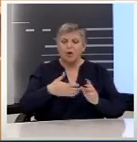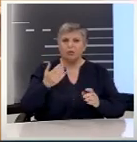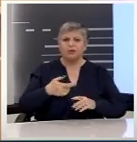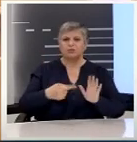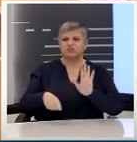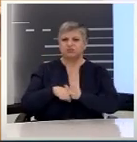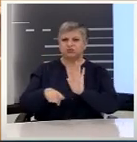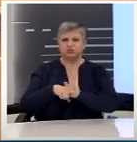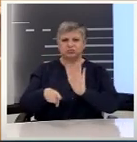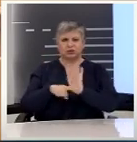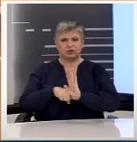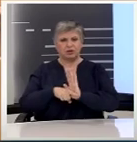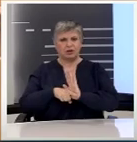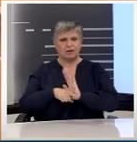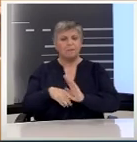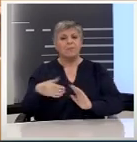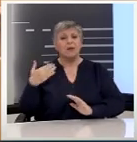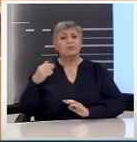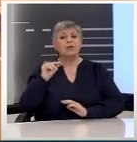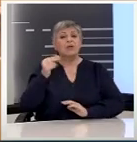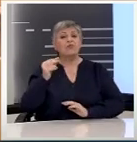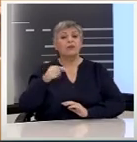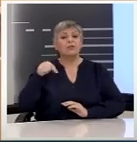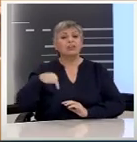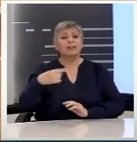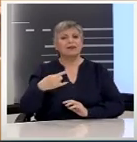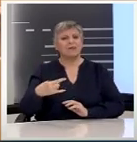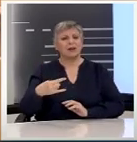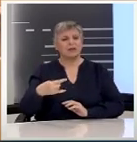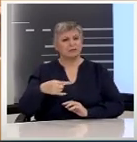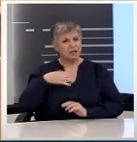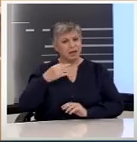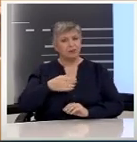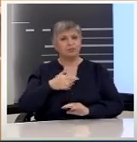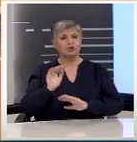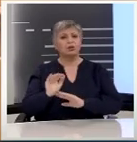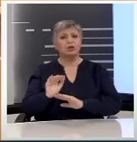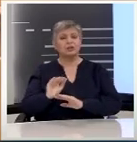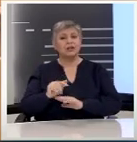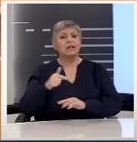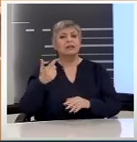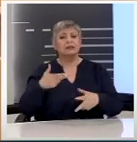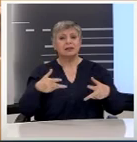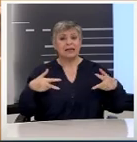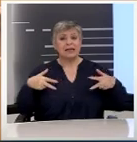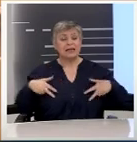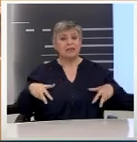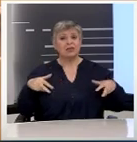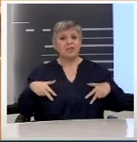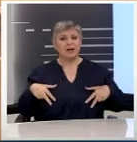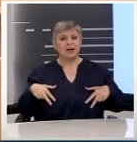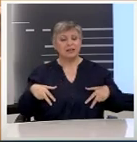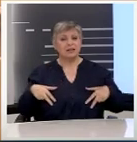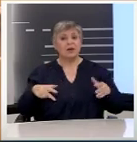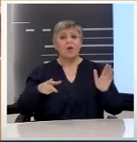ο κύριος Τζαβάρας έκανε μία ερώτηση. Είπε η κυβέρνηση θα πρέπει να αποδεχτεί... Παρακαλώ ολοκληρώστε, τελειώνω, κύριε Υπουργέ, κύριε ολοκληρώστε.